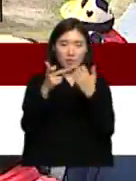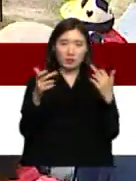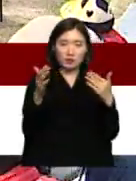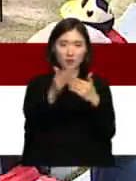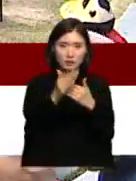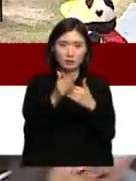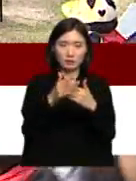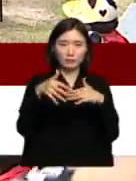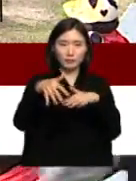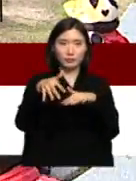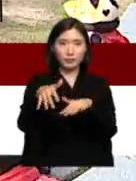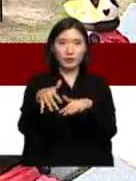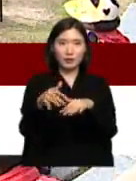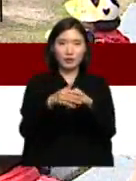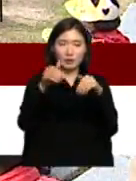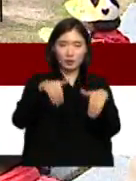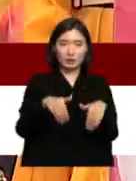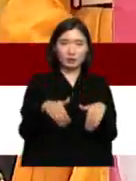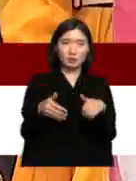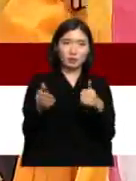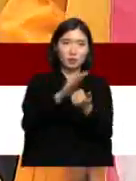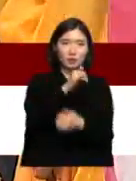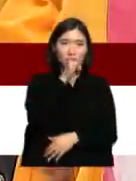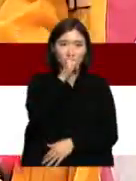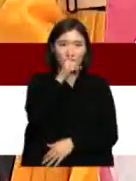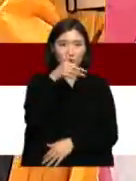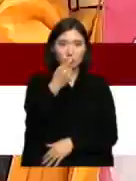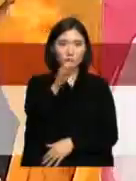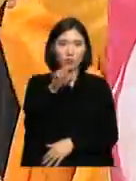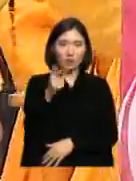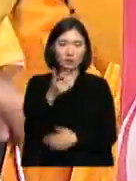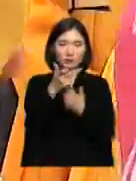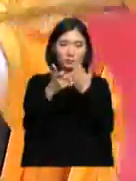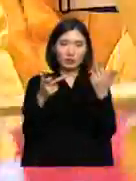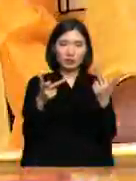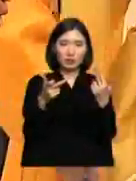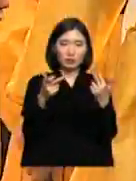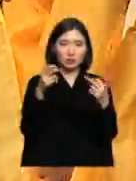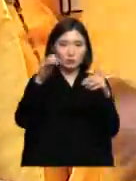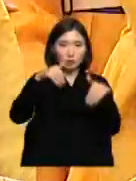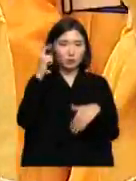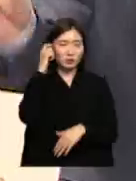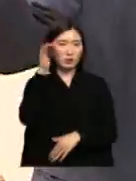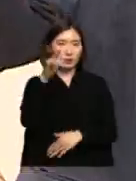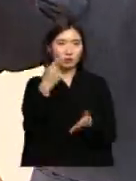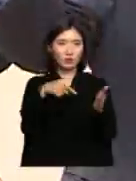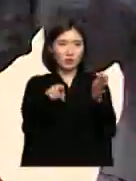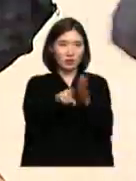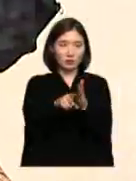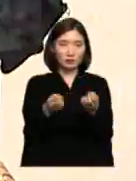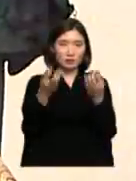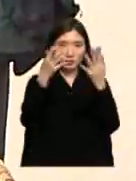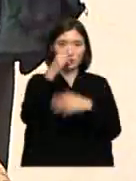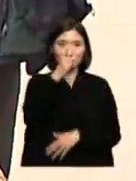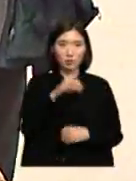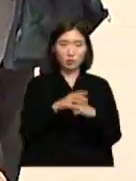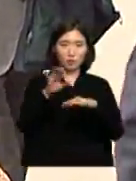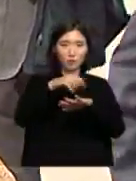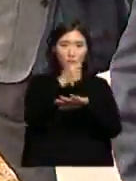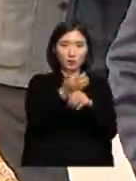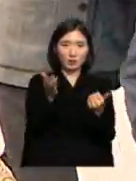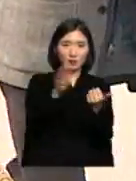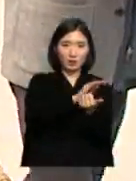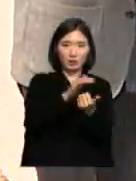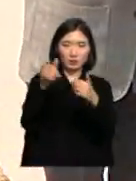특히 내시들의 묘가 있는 초안산에는 그들의 넋을 기리기 위한 치성제도 진행됩니다. 이 왕의 능과